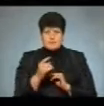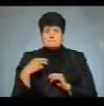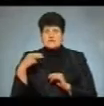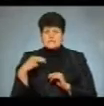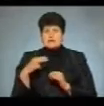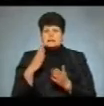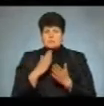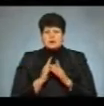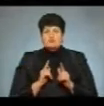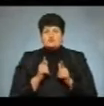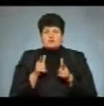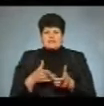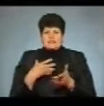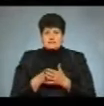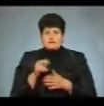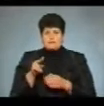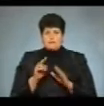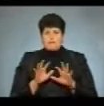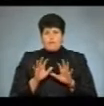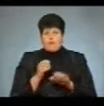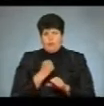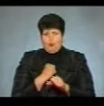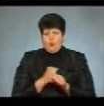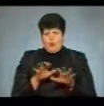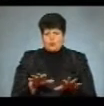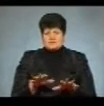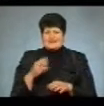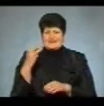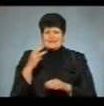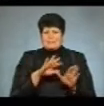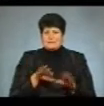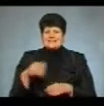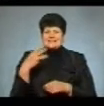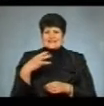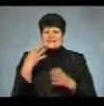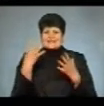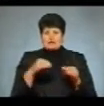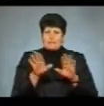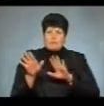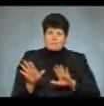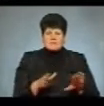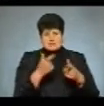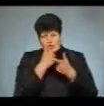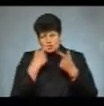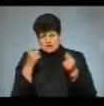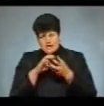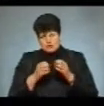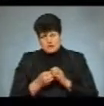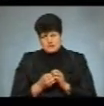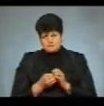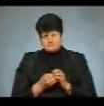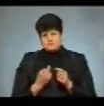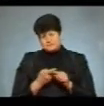має вступити на свій пост не пізніше, як 30, після 30 днів після відповідного оголошення результатів. Тобто